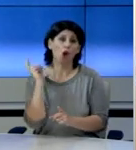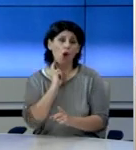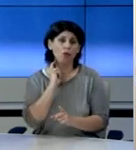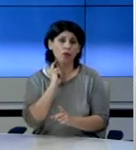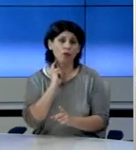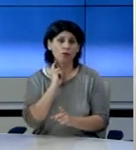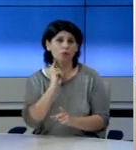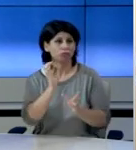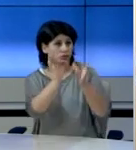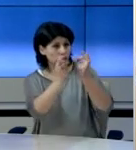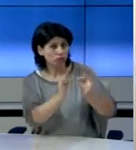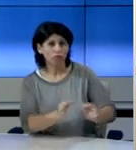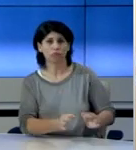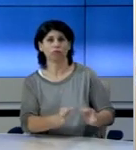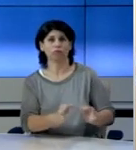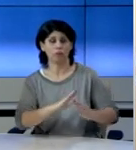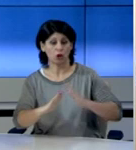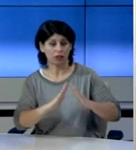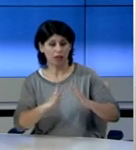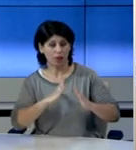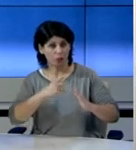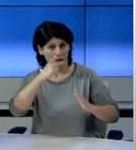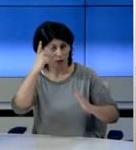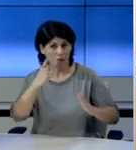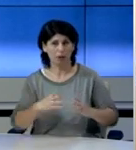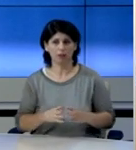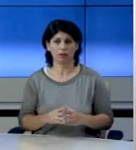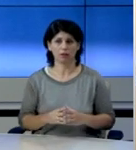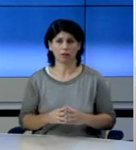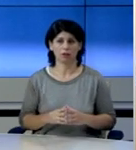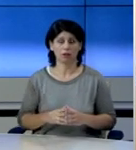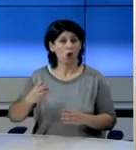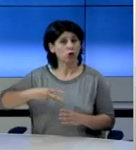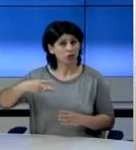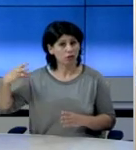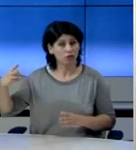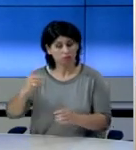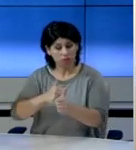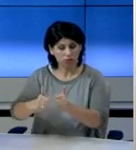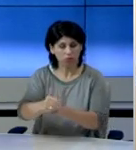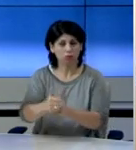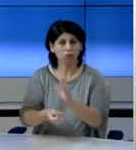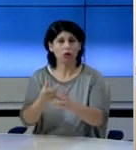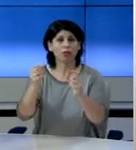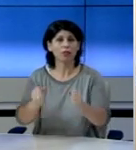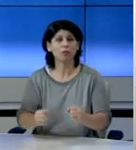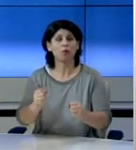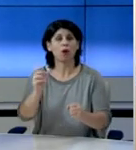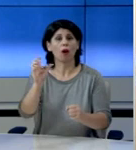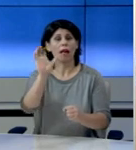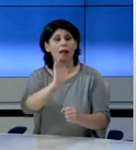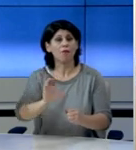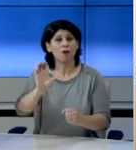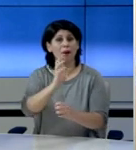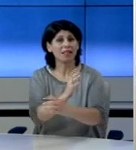εμβληματικών νομοθετημάτων για την προστασία των ανθρωπίνων δικαιωμάτων, πρωτοστάτησε στη δημιουργία νέων θεσμών όπως η Ευρωπαϊκή